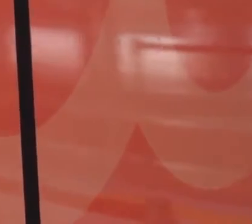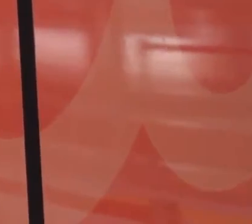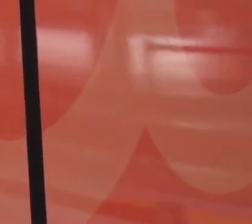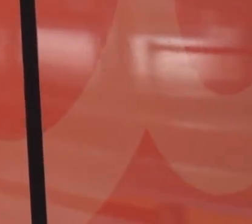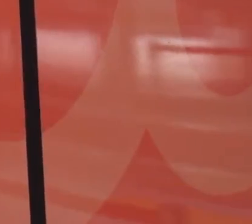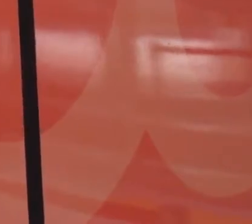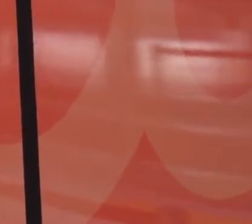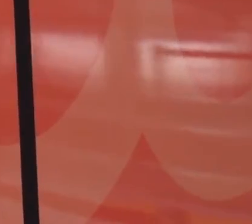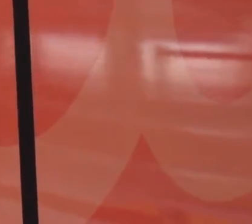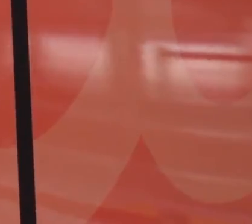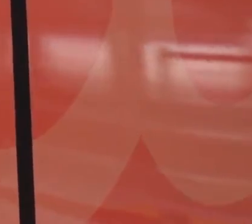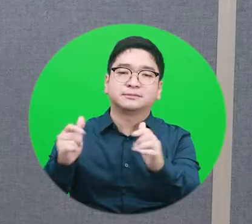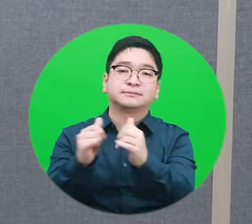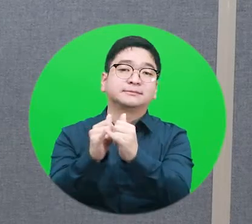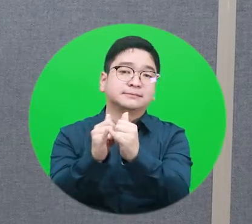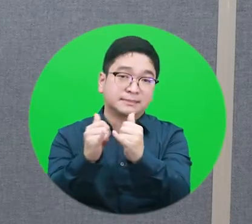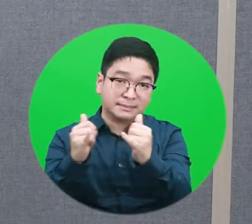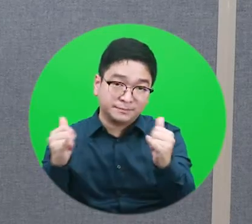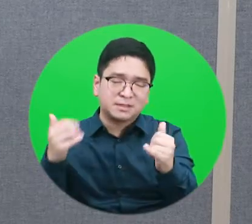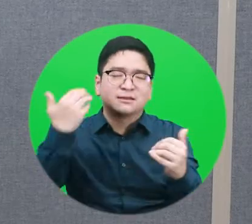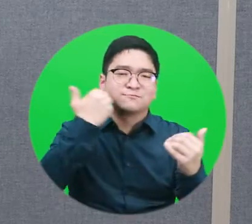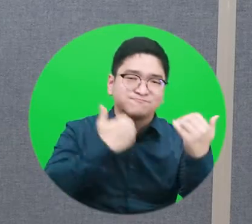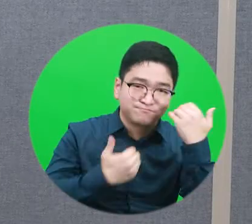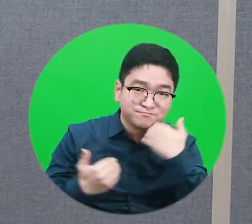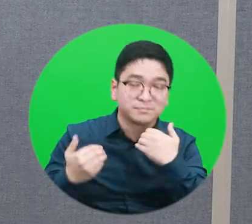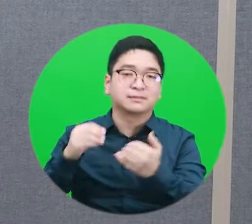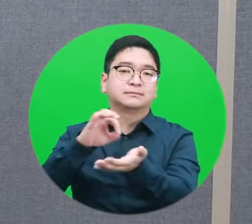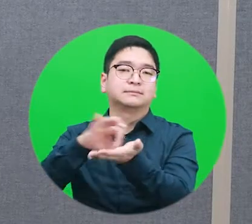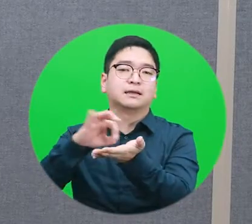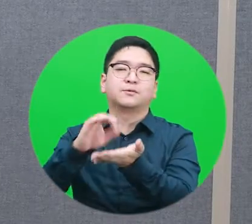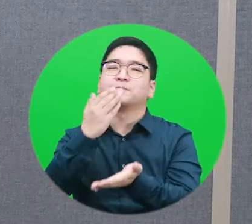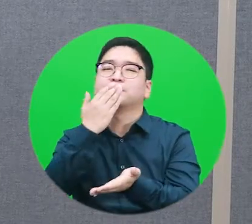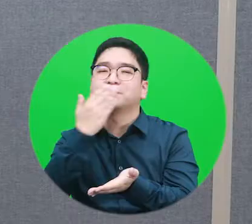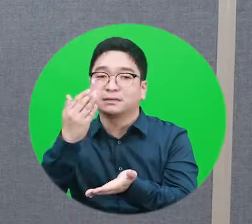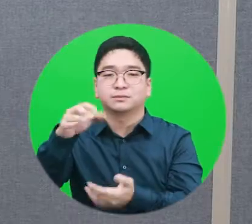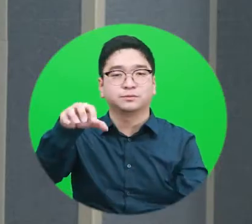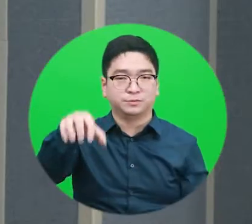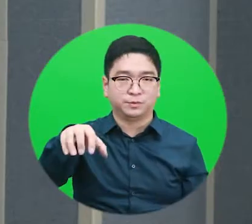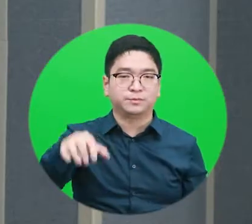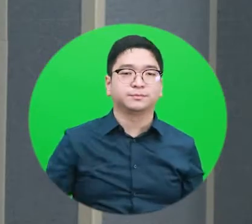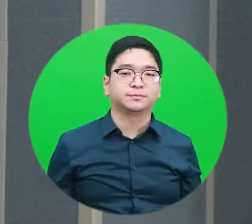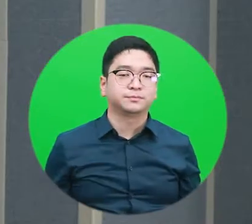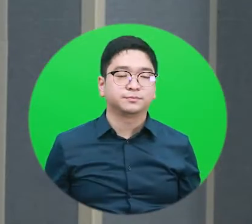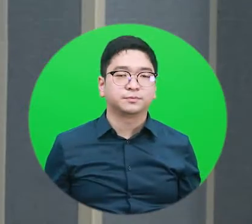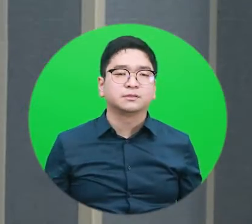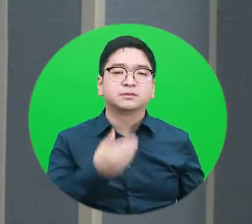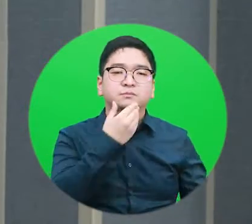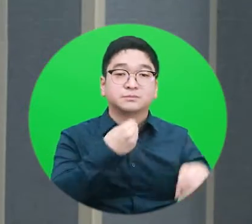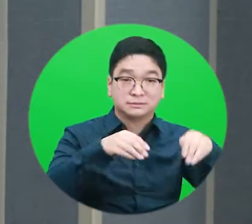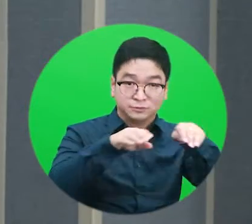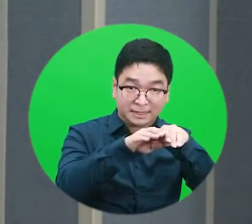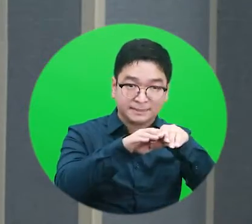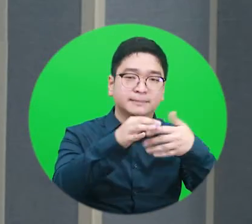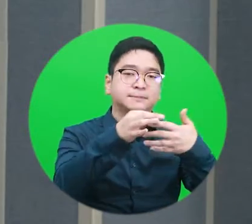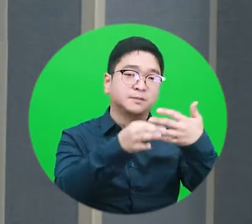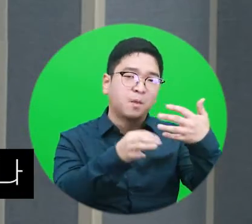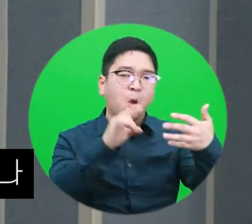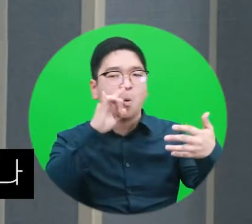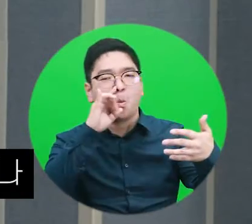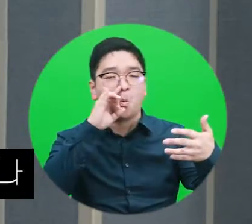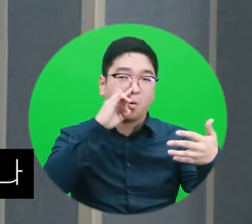그래서 은평에 거주하시는 장애 당사자분들, 그리고 가족분들, 비장애 지역 주민분들 누구나 이용하실 수 있는